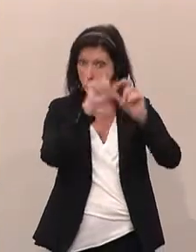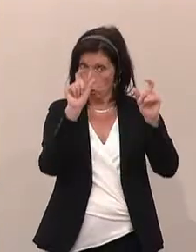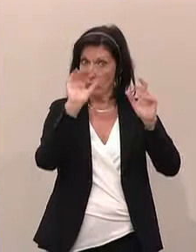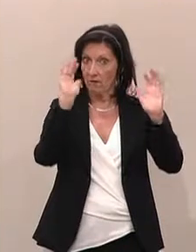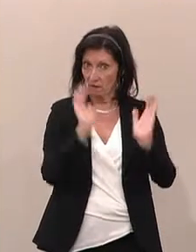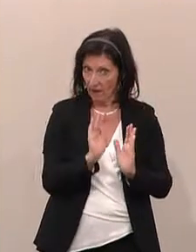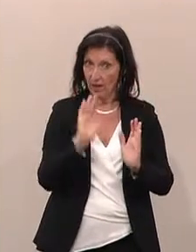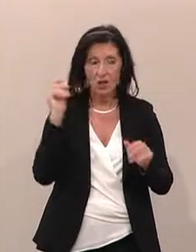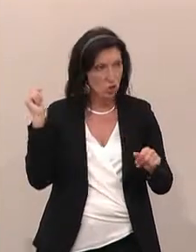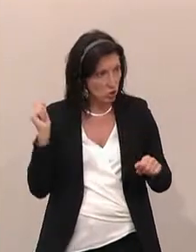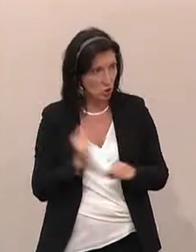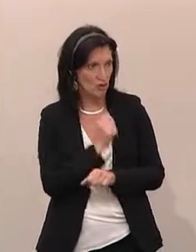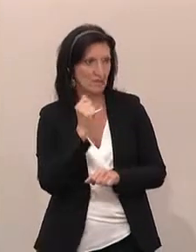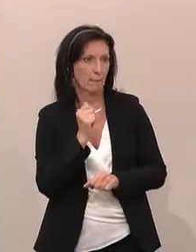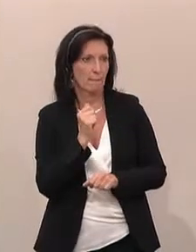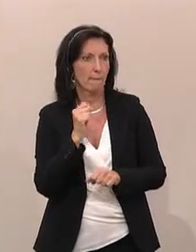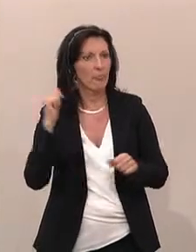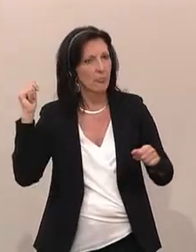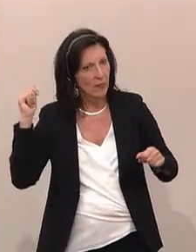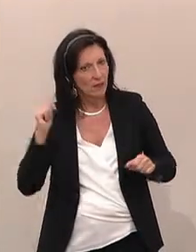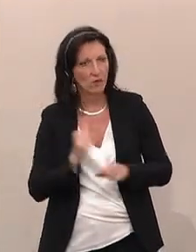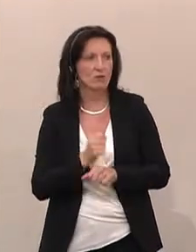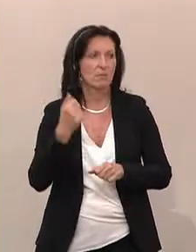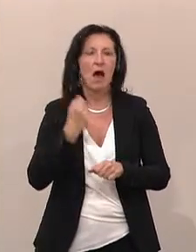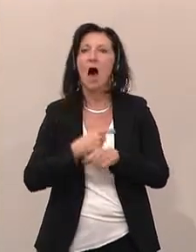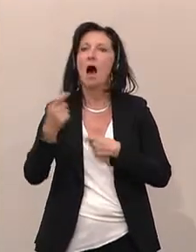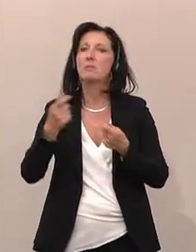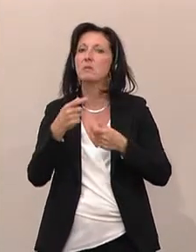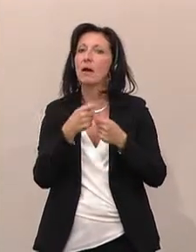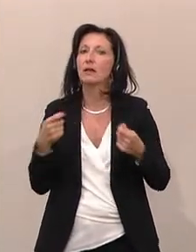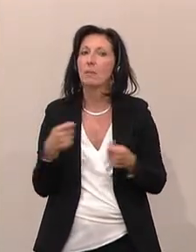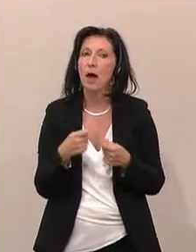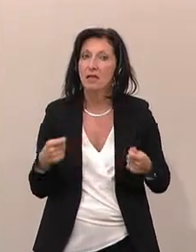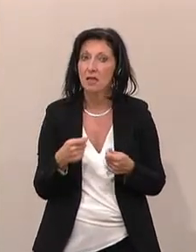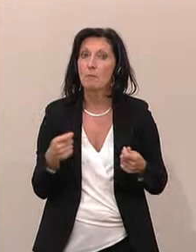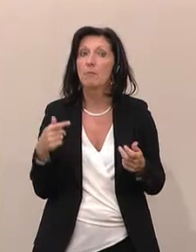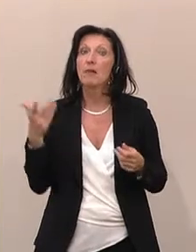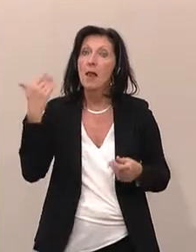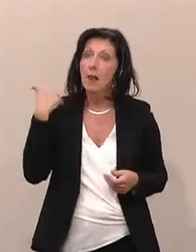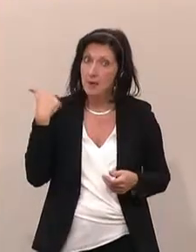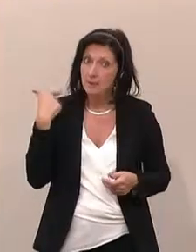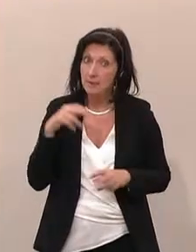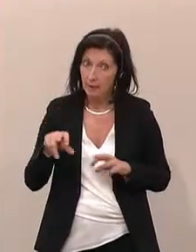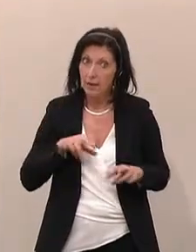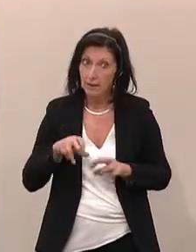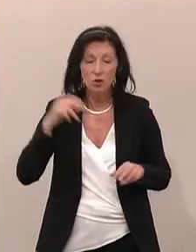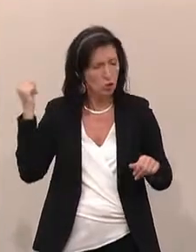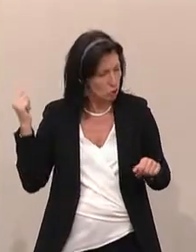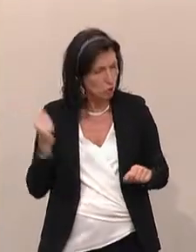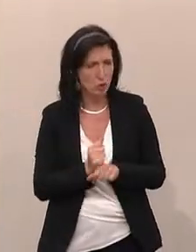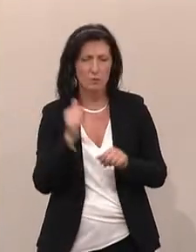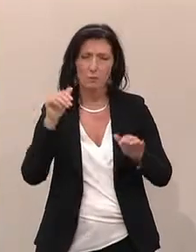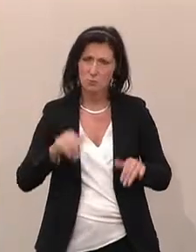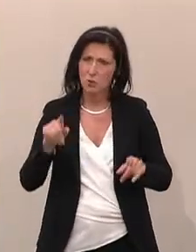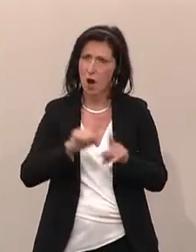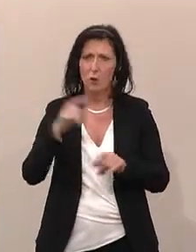das trotz offensiver Arbeitsmarktmaßnahmen durch die letzte Regierung, trotzdem, und ich glaube, das muss man auch immer